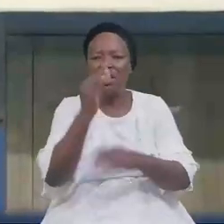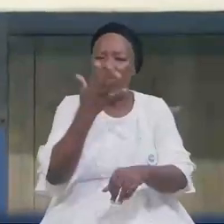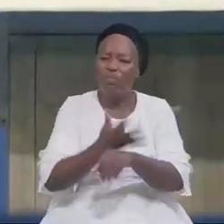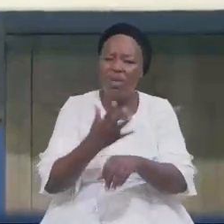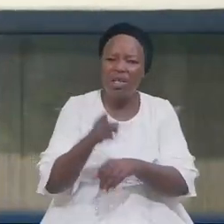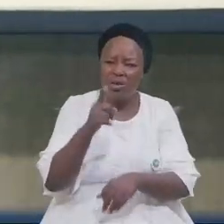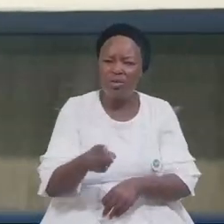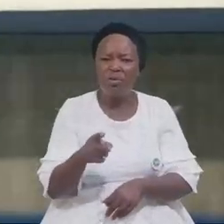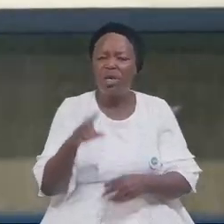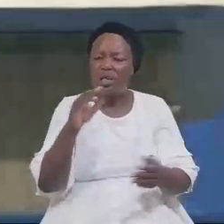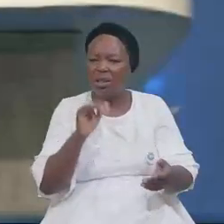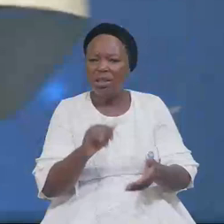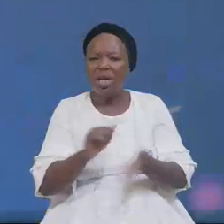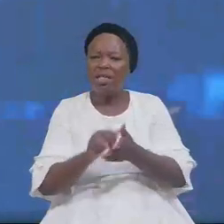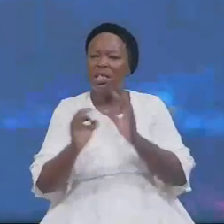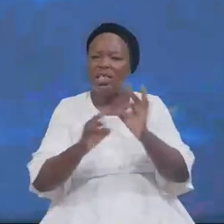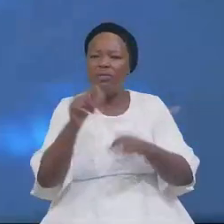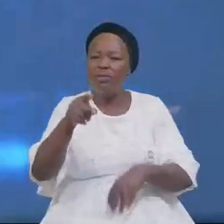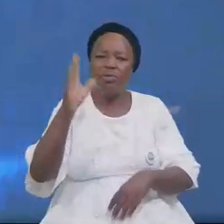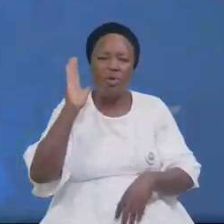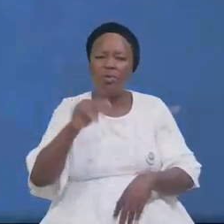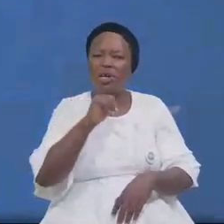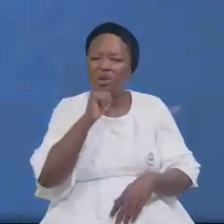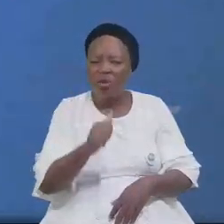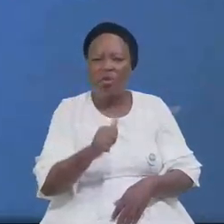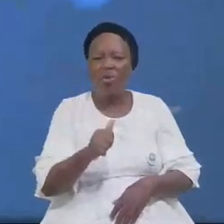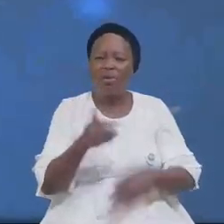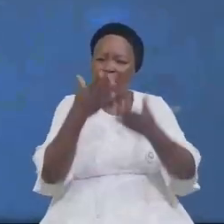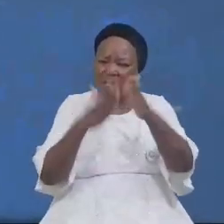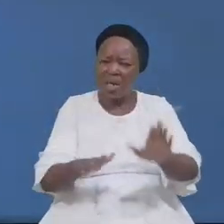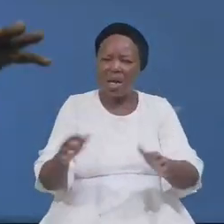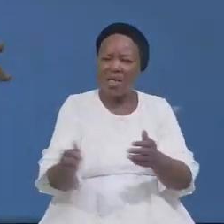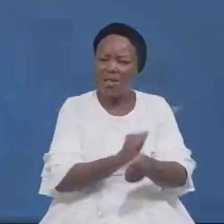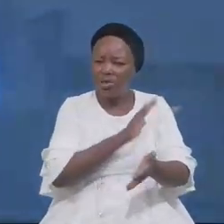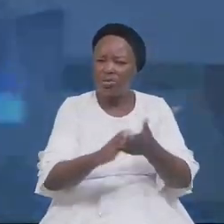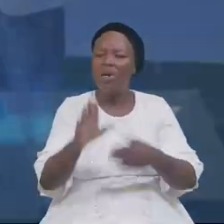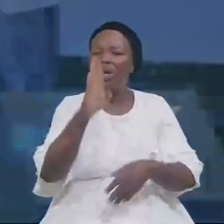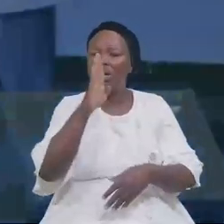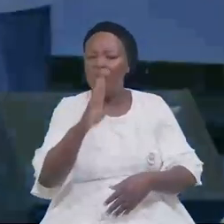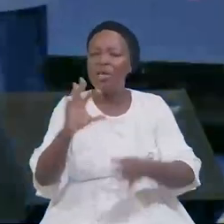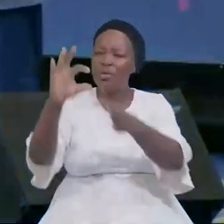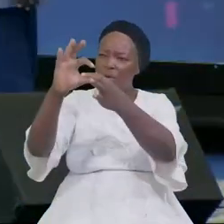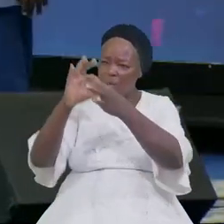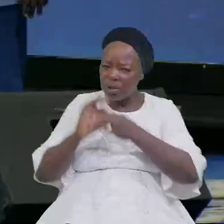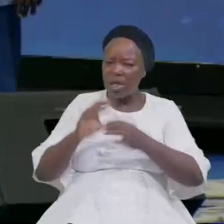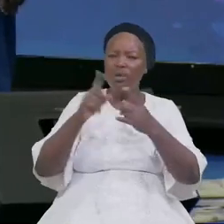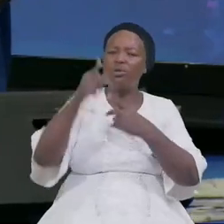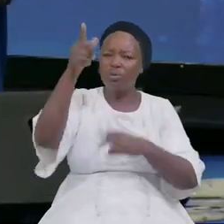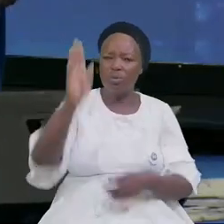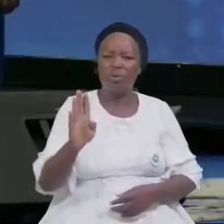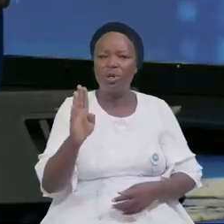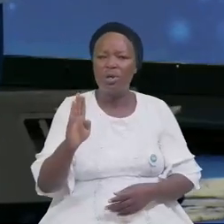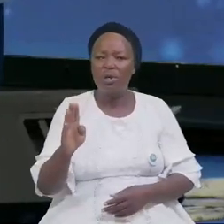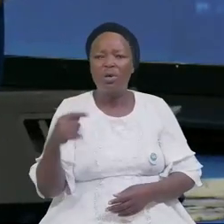prie que si vous n'allez pas périr, alors soyez réconciliés avec Dieu. Et